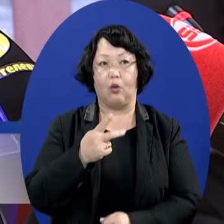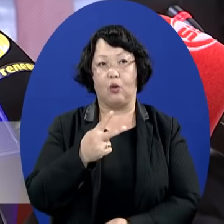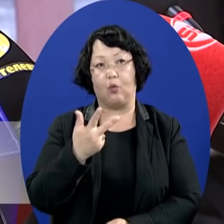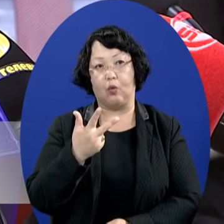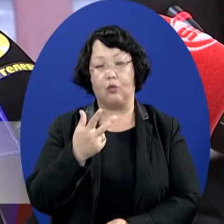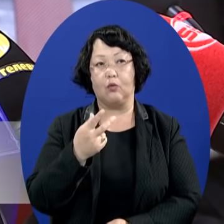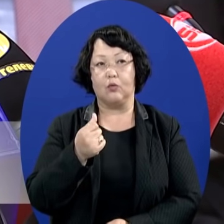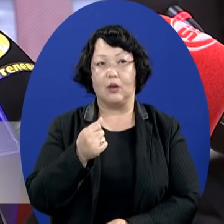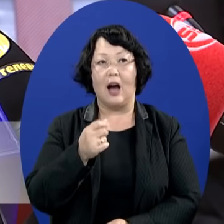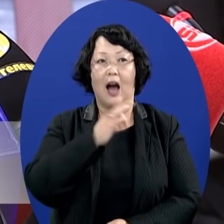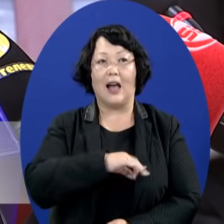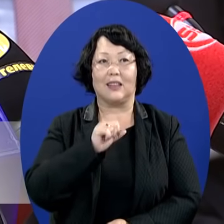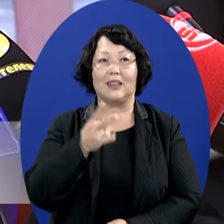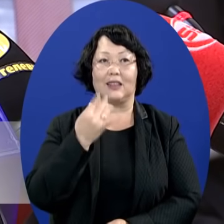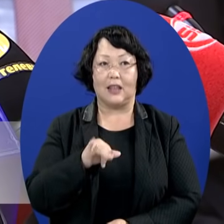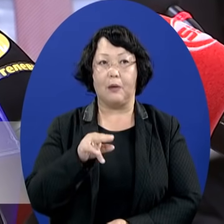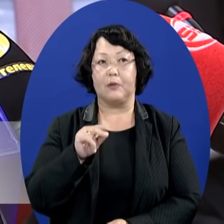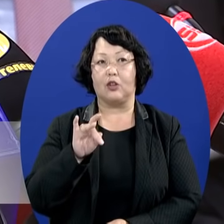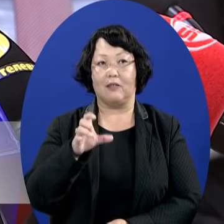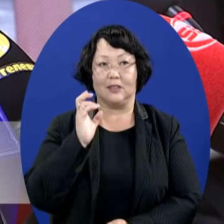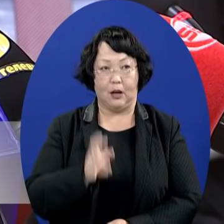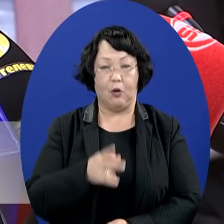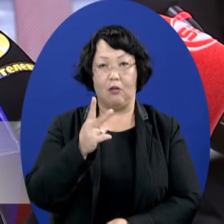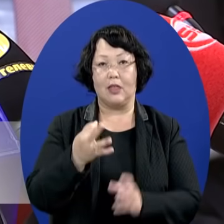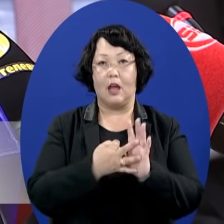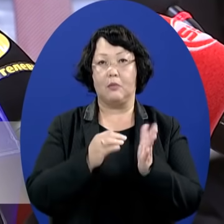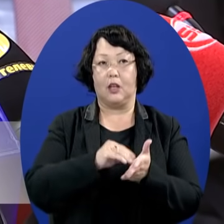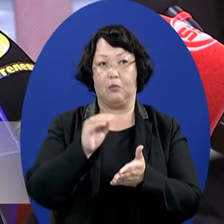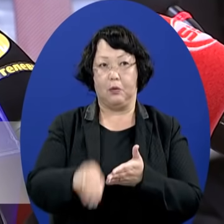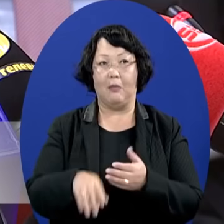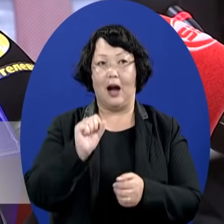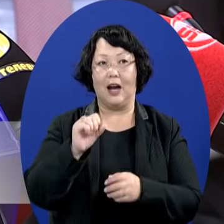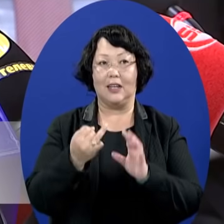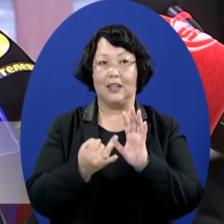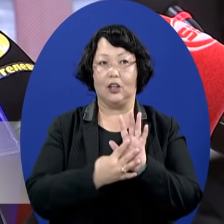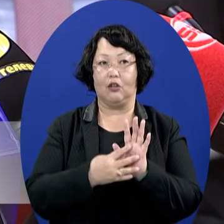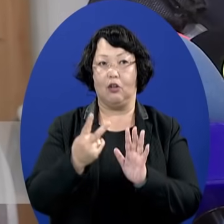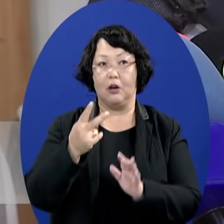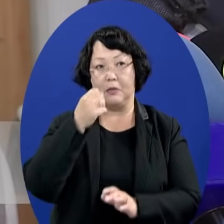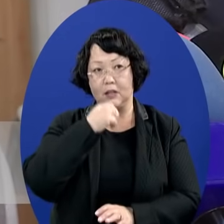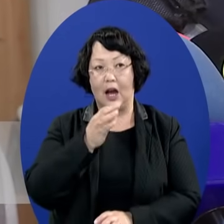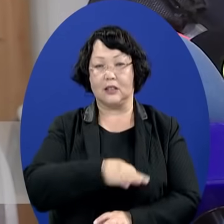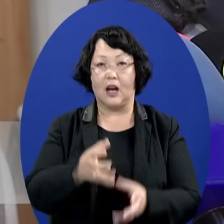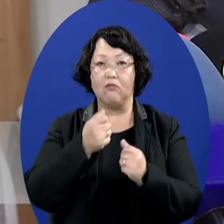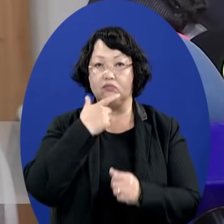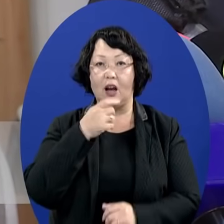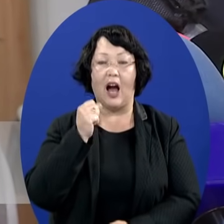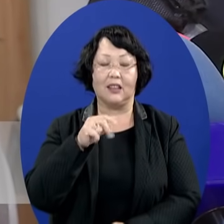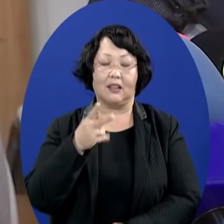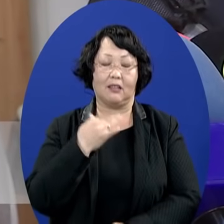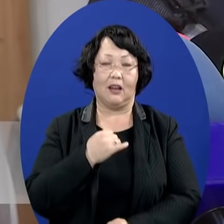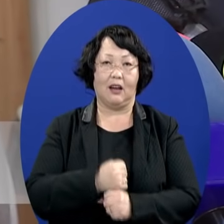Өнөөдрийн хүртэл бол Петровс компани нийт бараг 28 тэрбум төгрөг 92 бензин дээр алдагдцсан явж байна. Тэгэхээр одоо байгаа нөөцөө бид